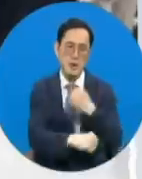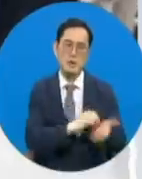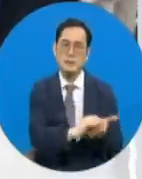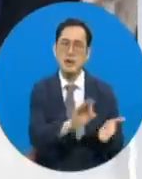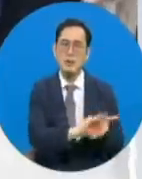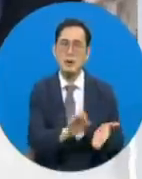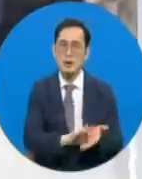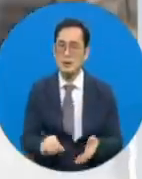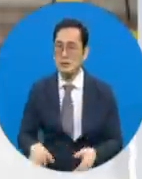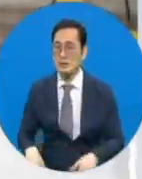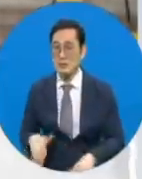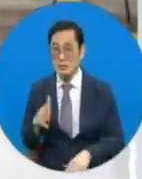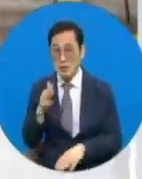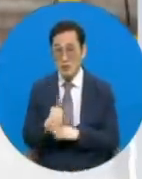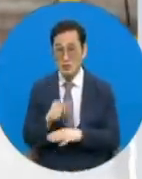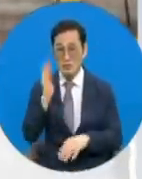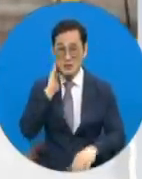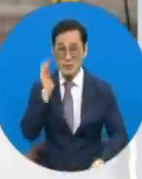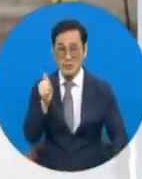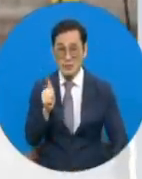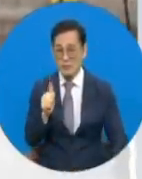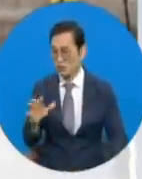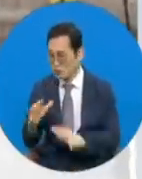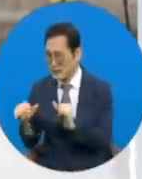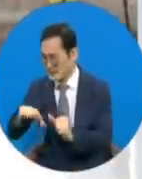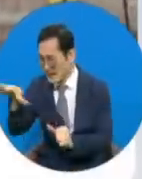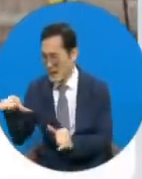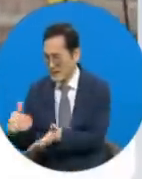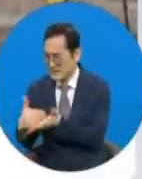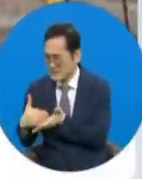좀 바꿀 때가 됐다고 생각하고요. 그리고 아까